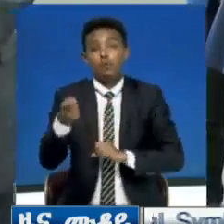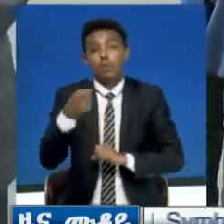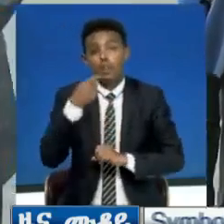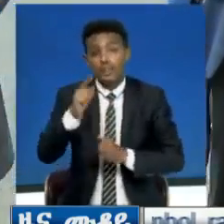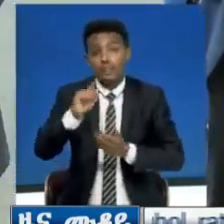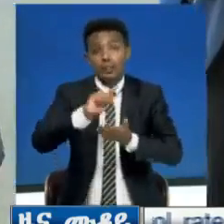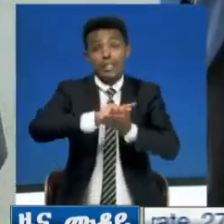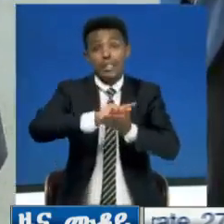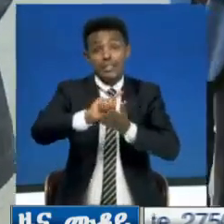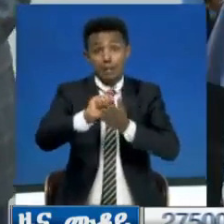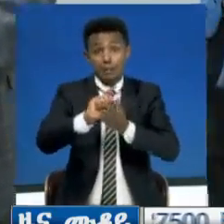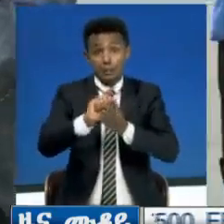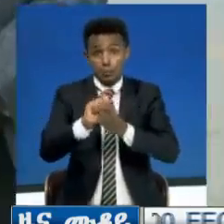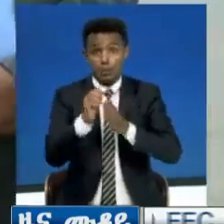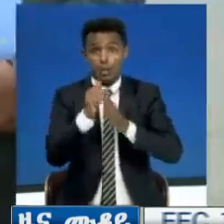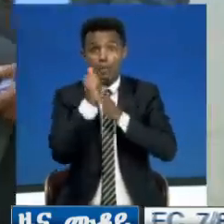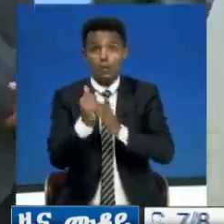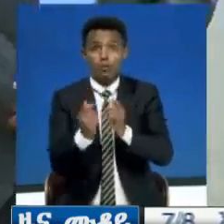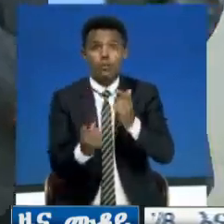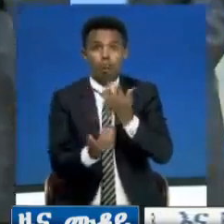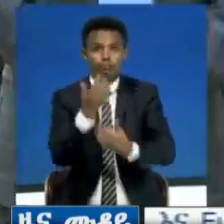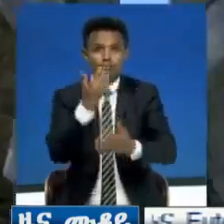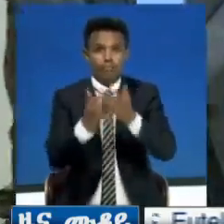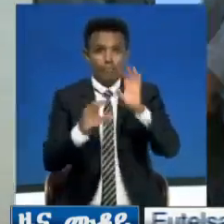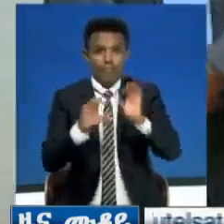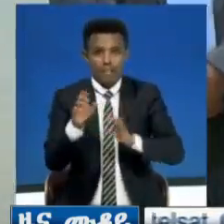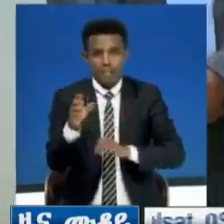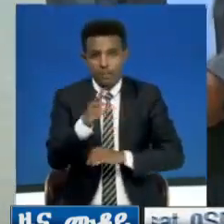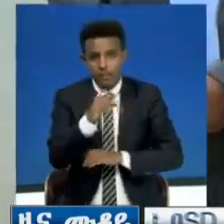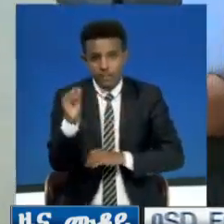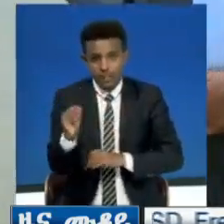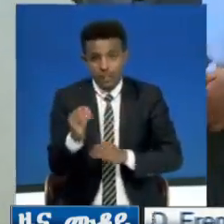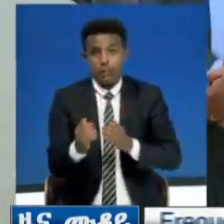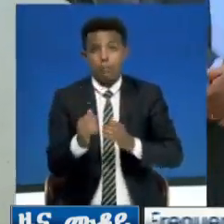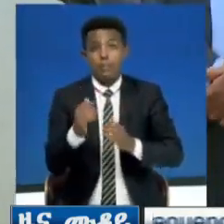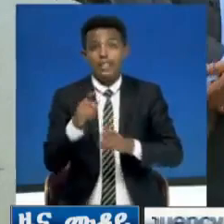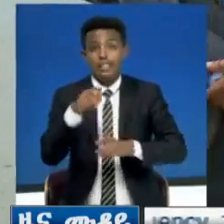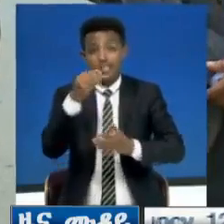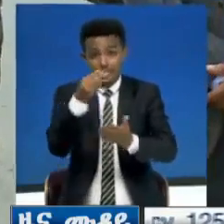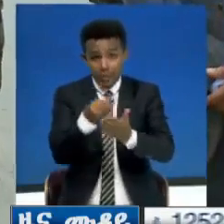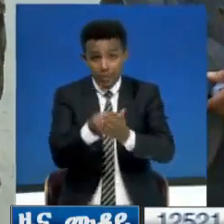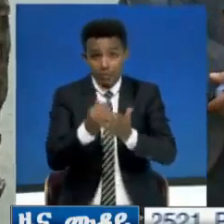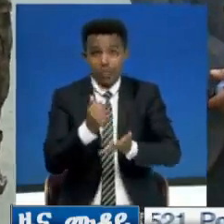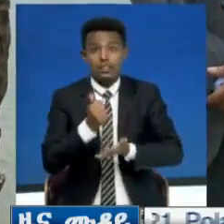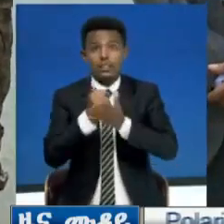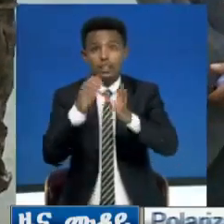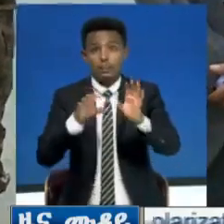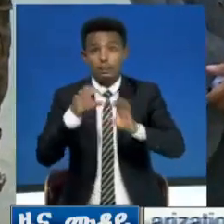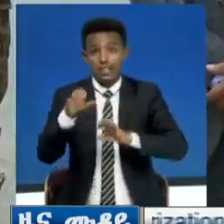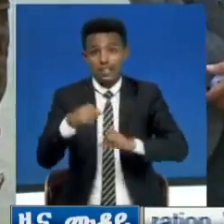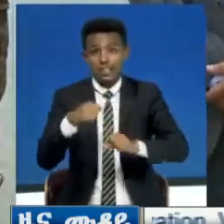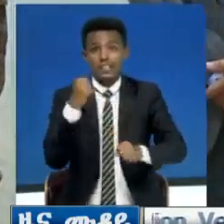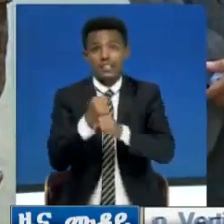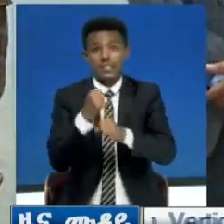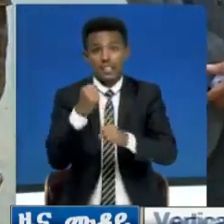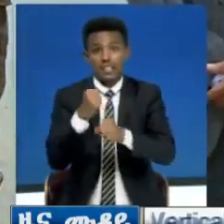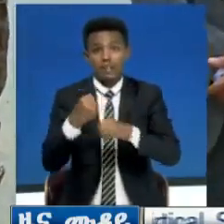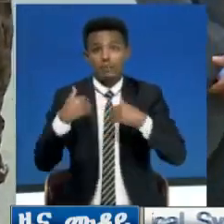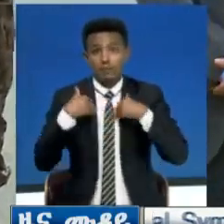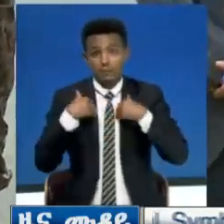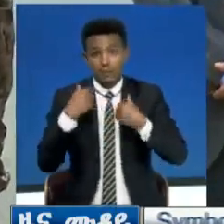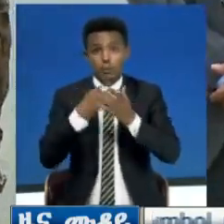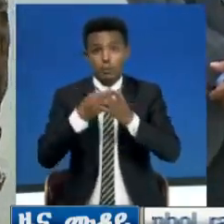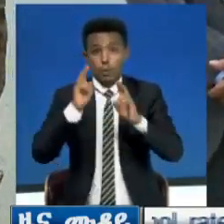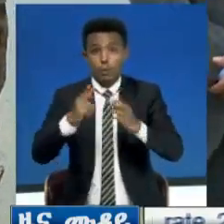እየተገናኘን የምነጋገርበት እንደዚሁም በግዥም በእገዛም ለሞቢላይዝ ለማድረግም እየተሰሩ ያሉ ናቸው። አንዳንዶቹ ቶሎ የሚፈቱና